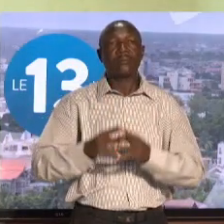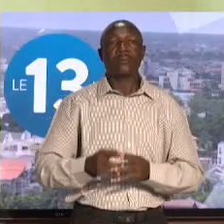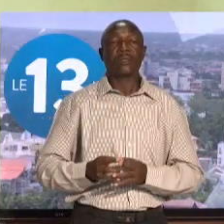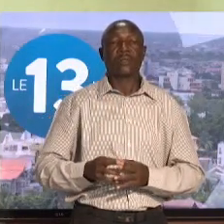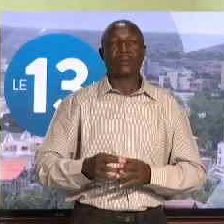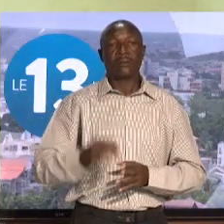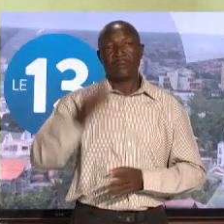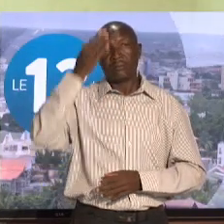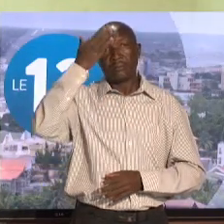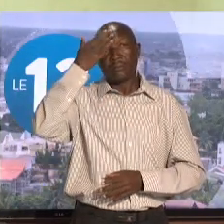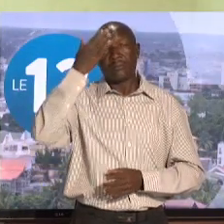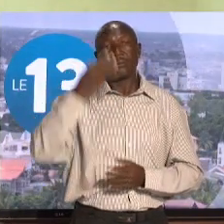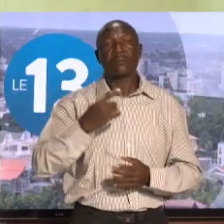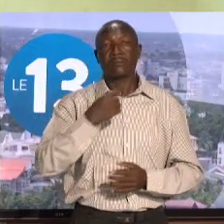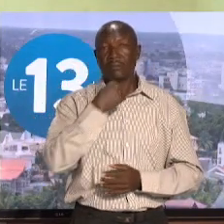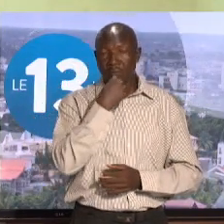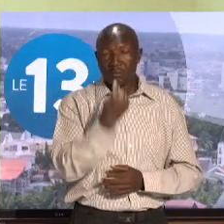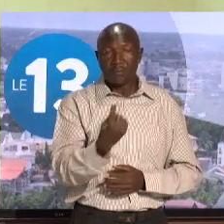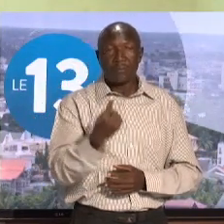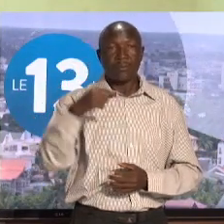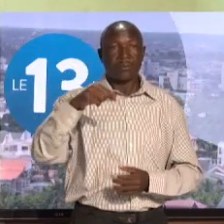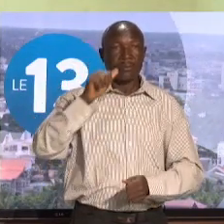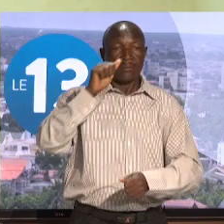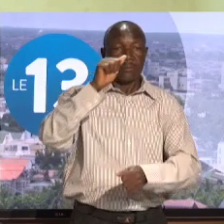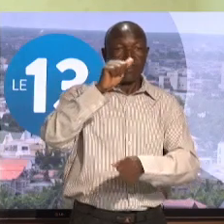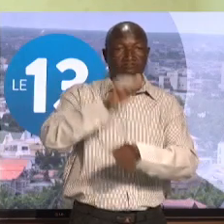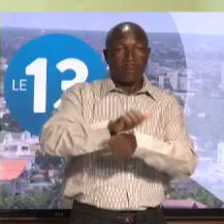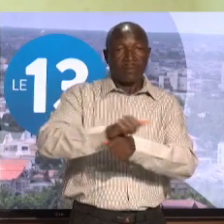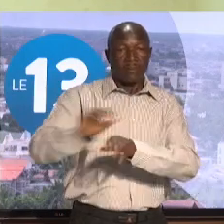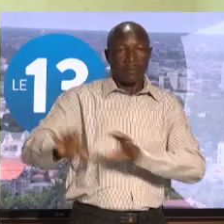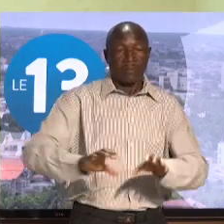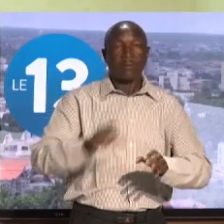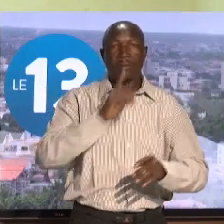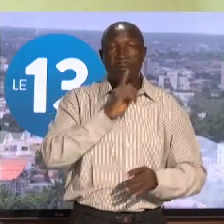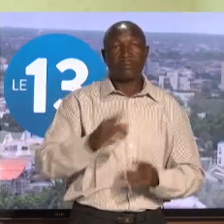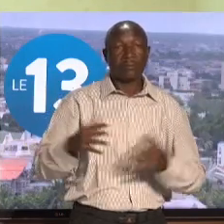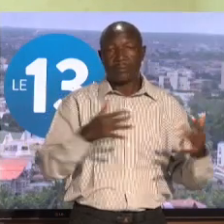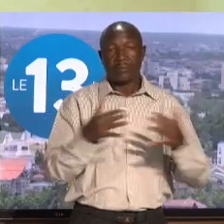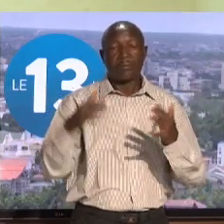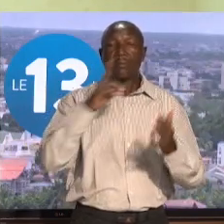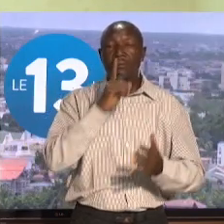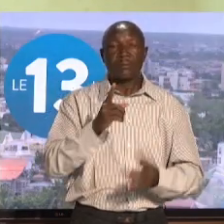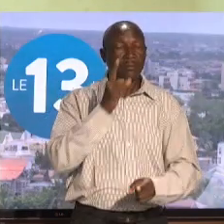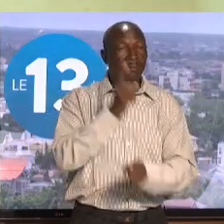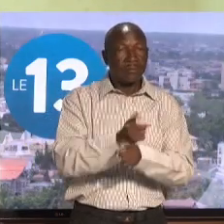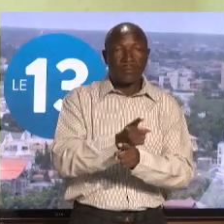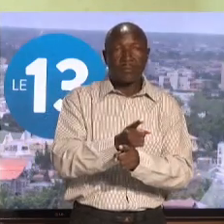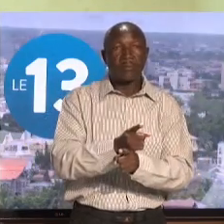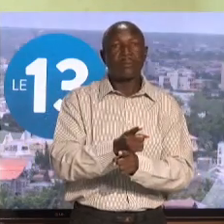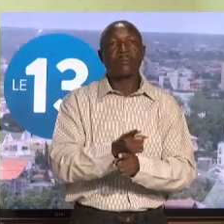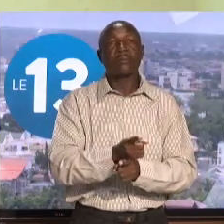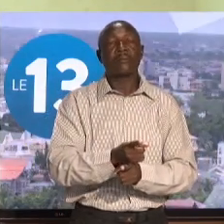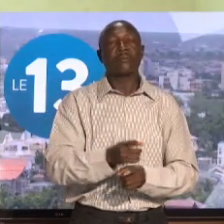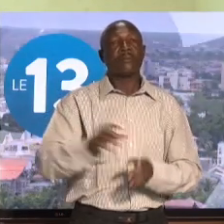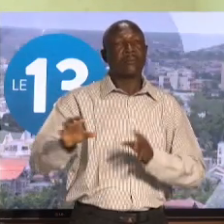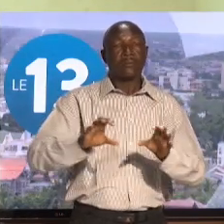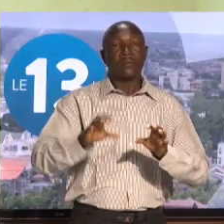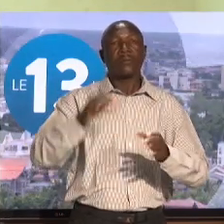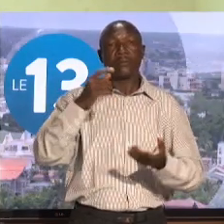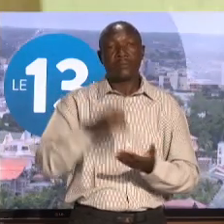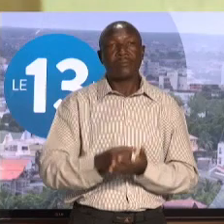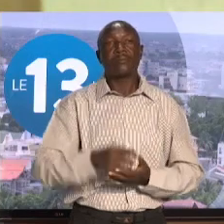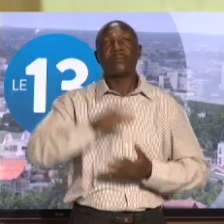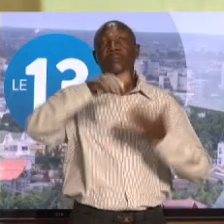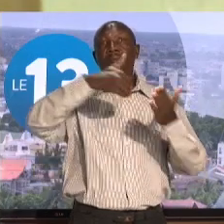que la cause qu'ils défendaient était noble. La lutte a été naturellement maintenue parce qu'en réalité, la répression a eu un écho à travers le